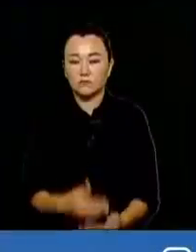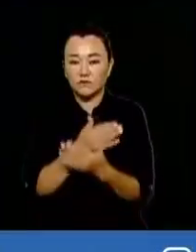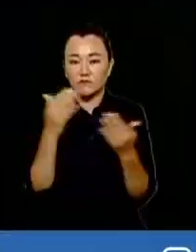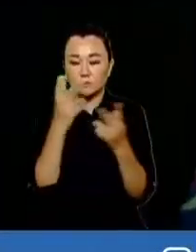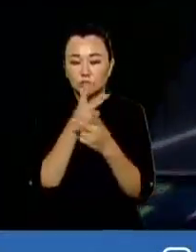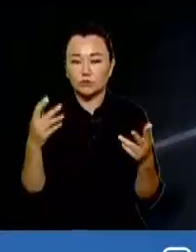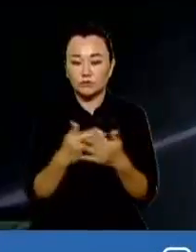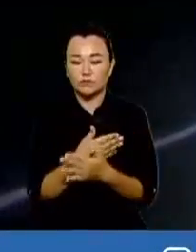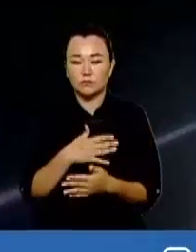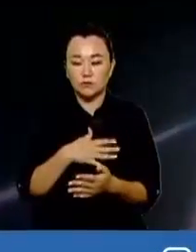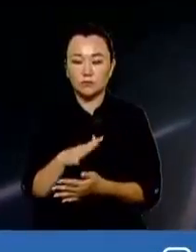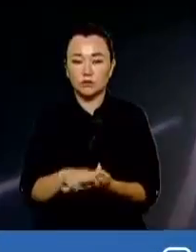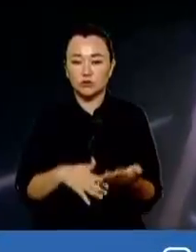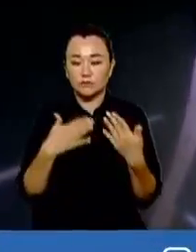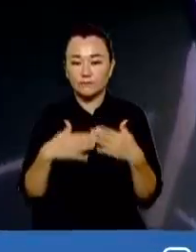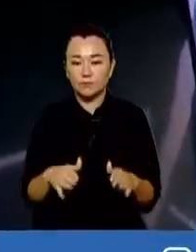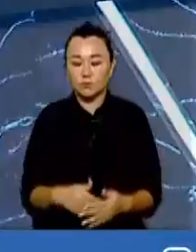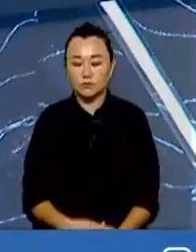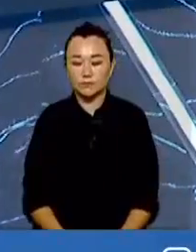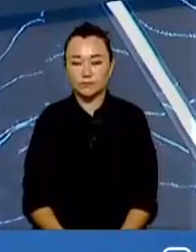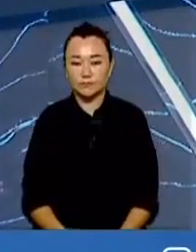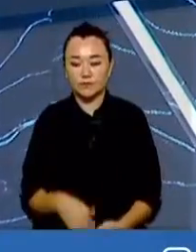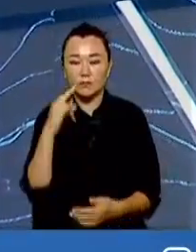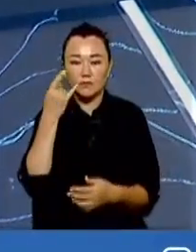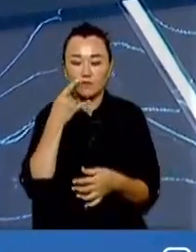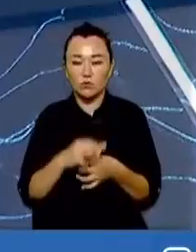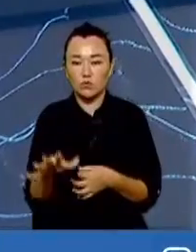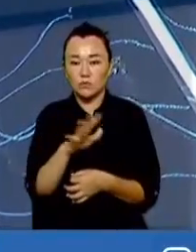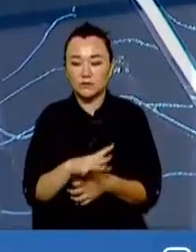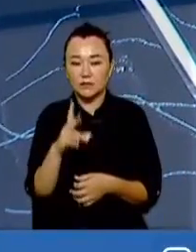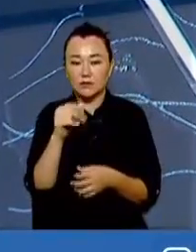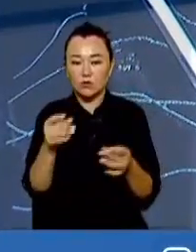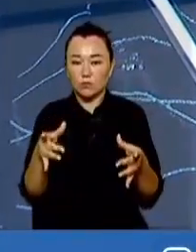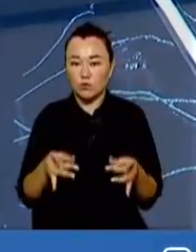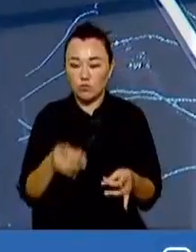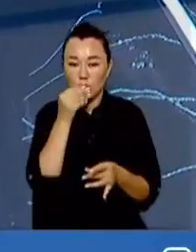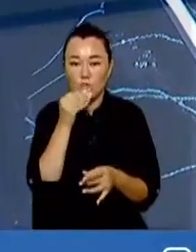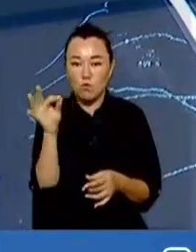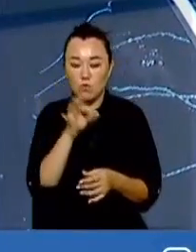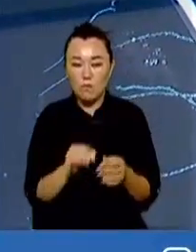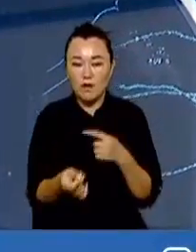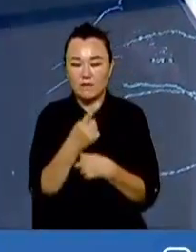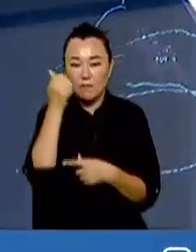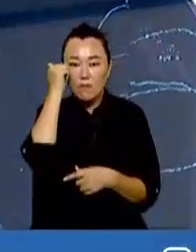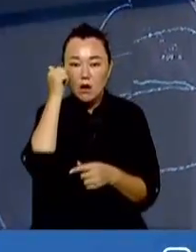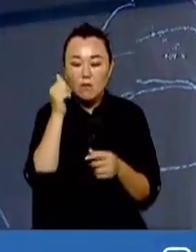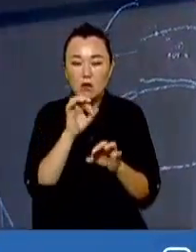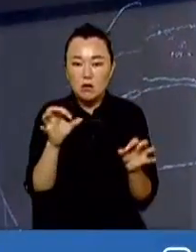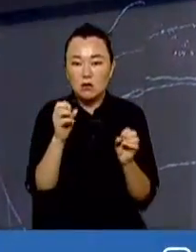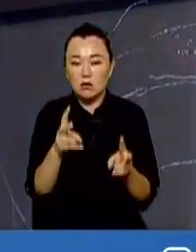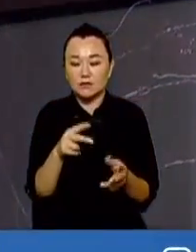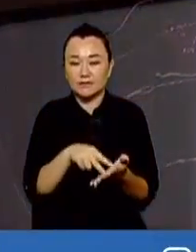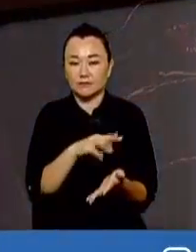Вы смотрите новости, мы продолжаем выпуск. В Павлодарской области на упаковках продуктов появятся памятки о том, как не стать